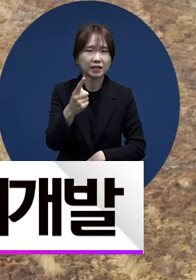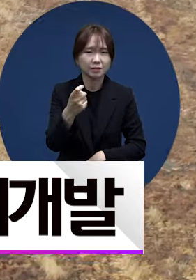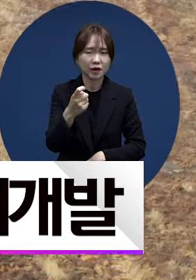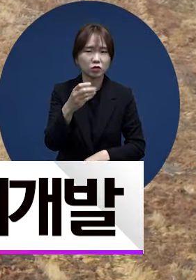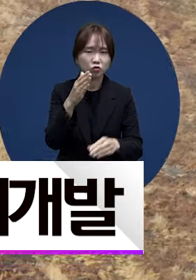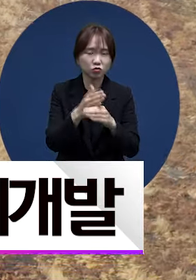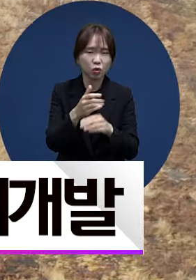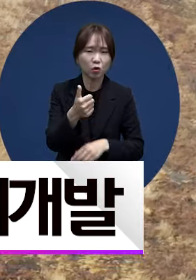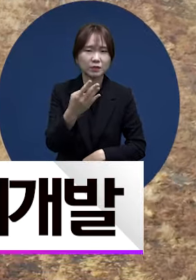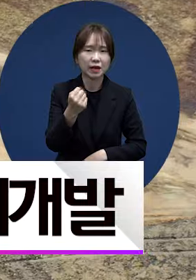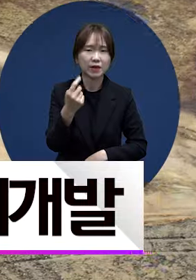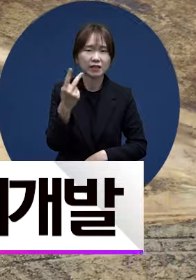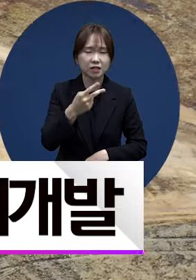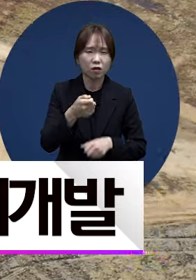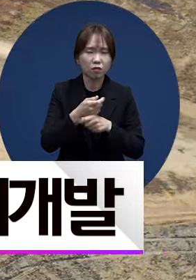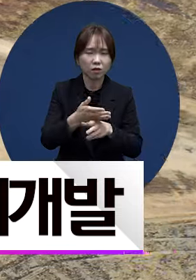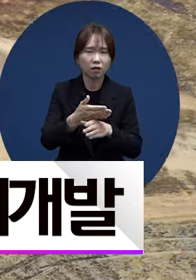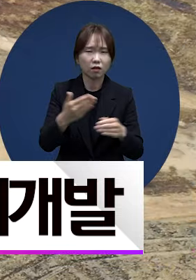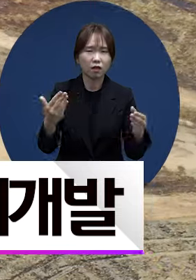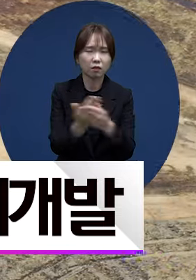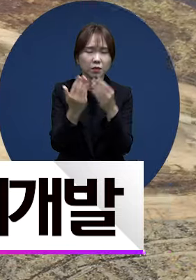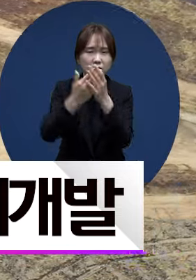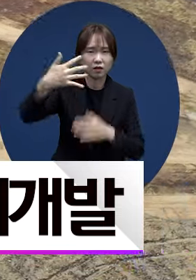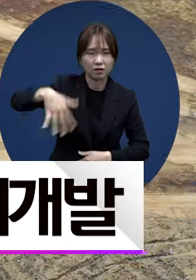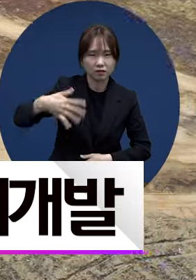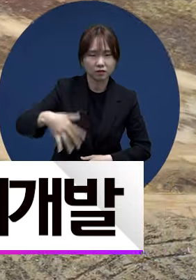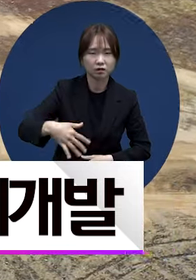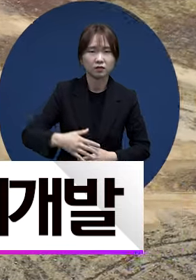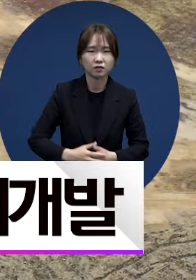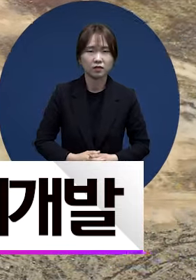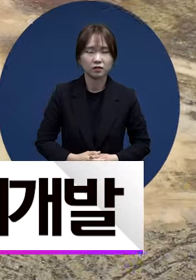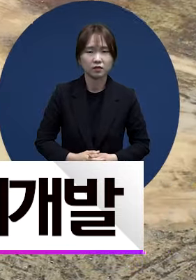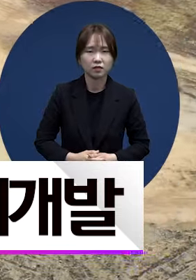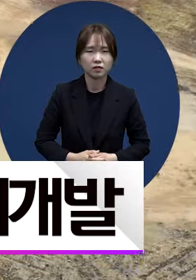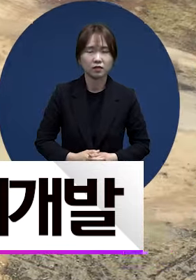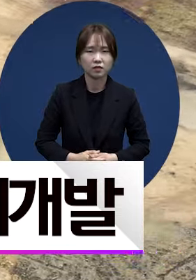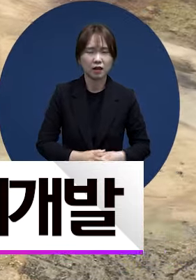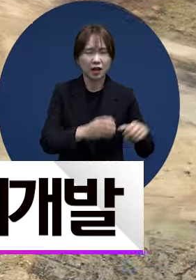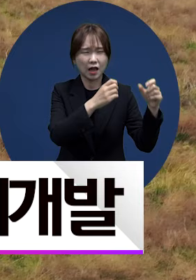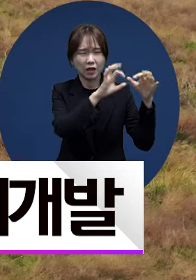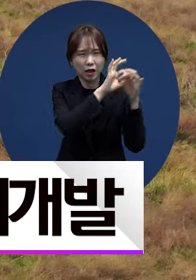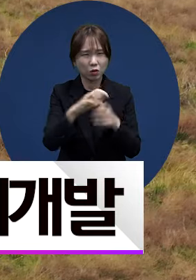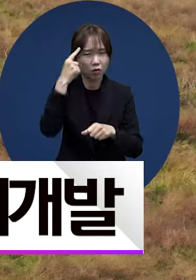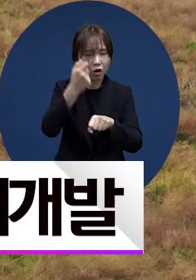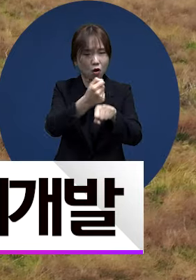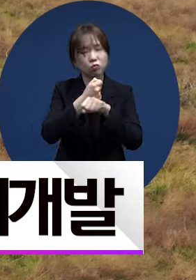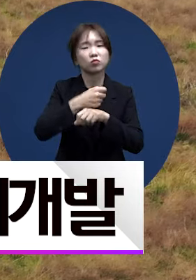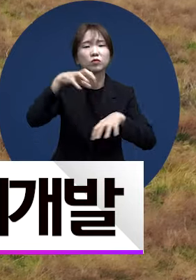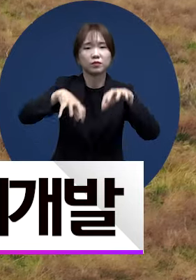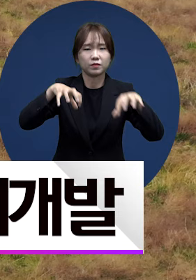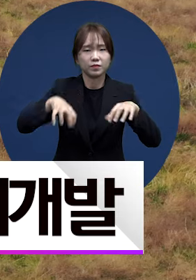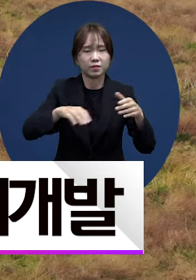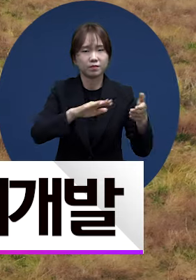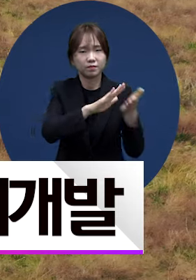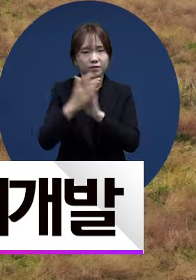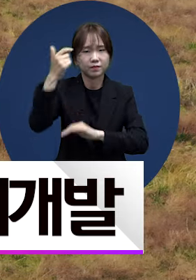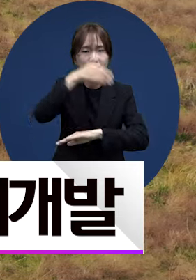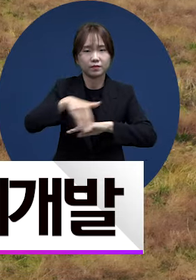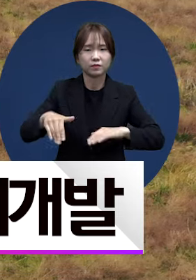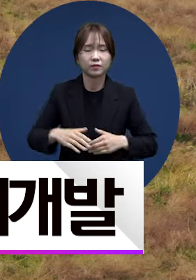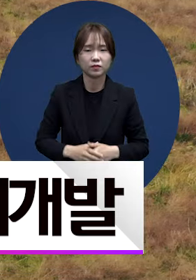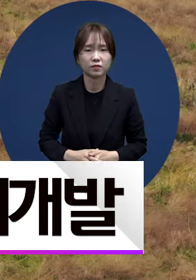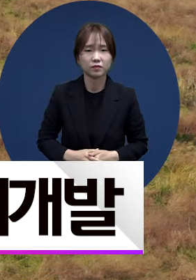110만 제곱미터 중 54만 2천 제곱미터가 미개발 상태로 남아있어 지속가능한 연구개발 복합단지로